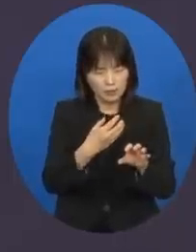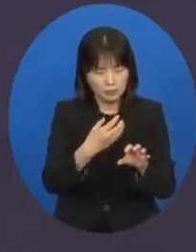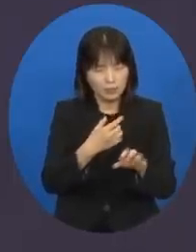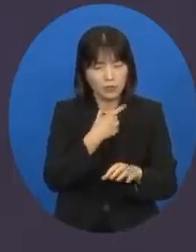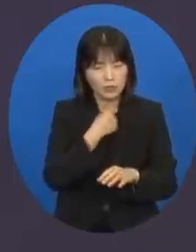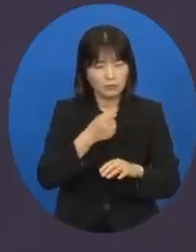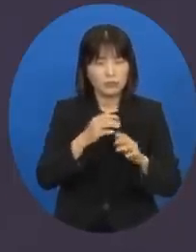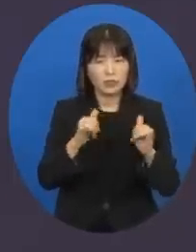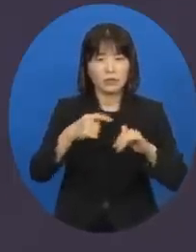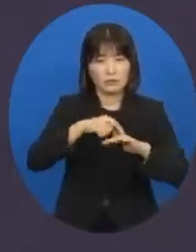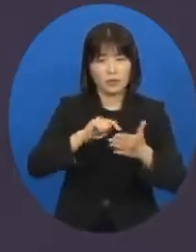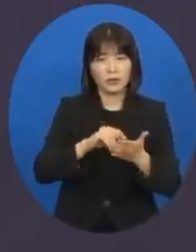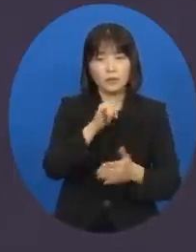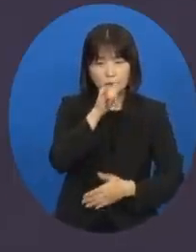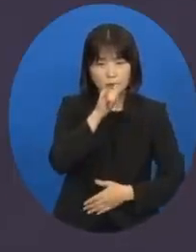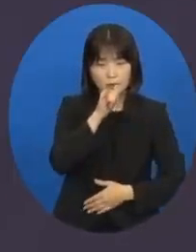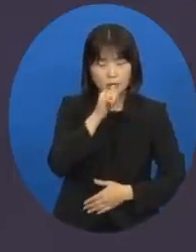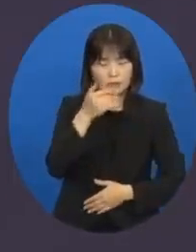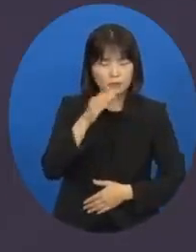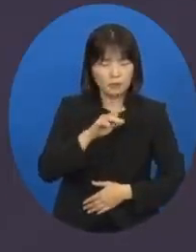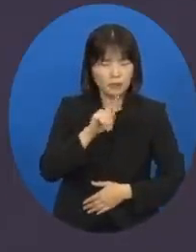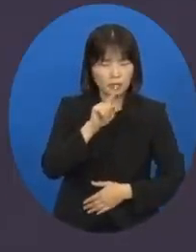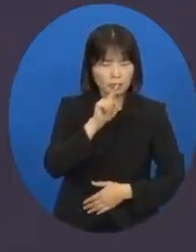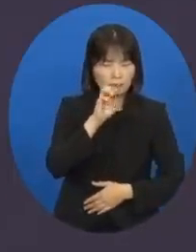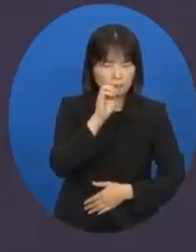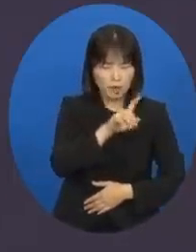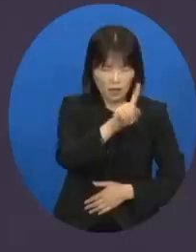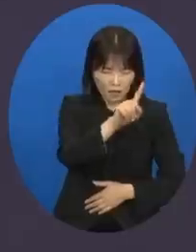마음이죠. 근데 어떤 이런 방구도 하지 않아요.